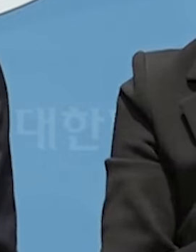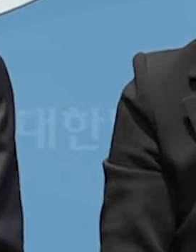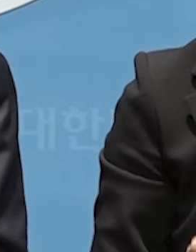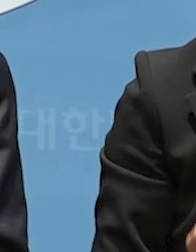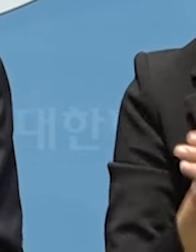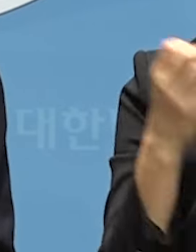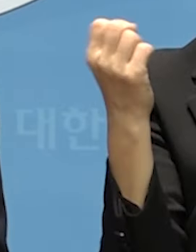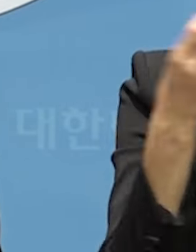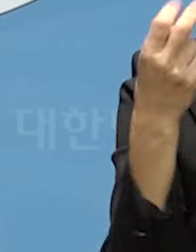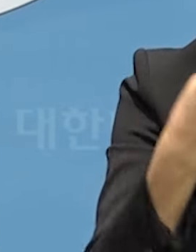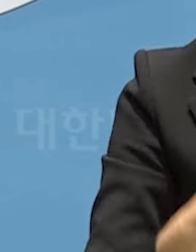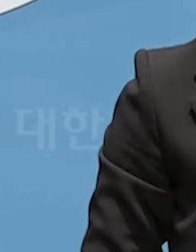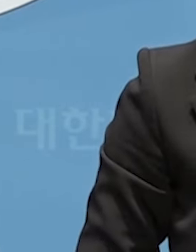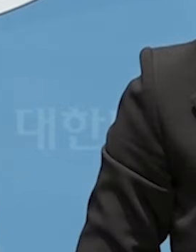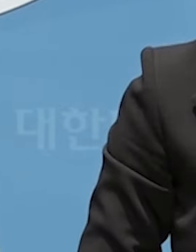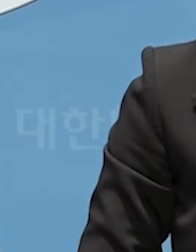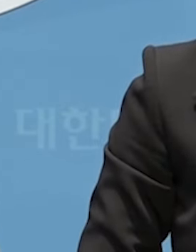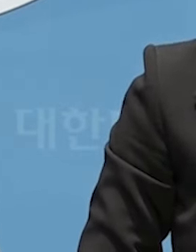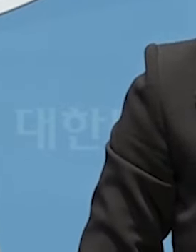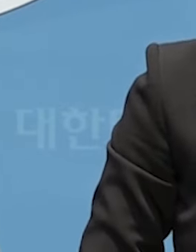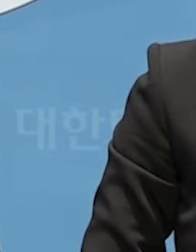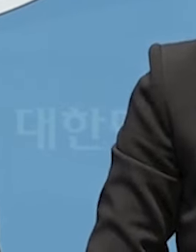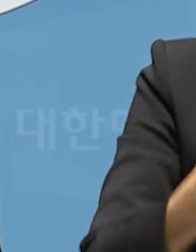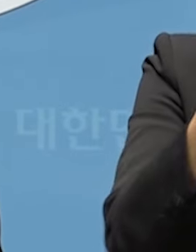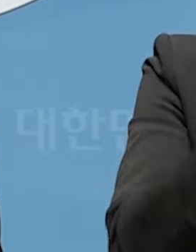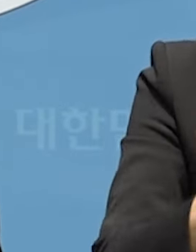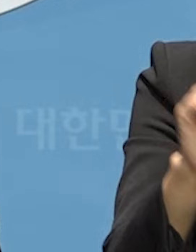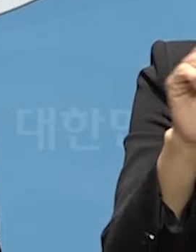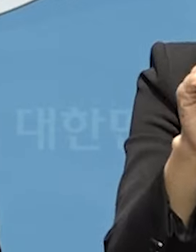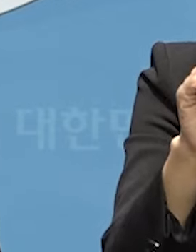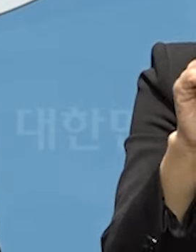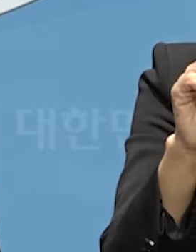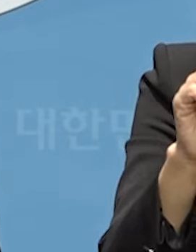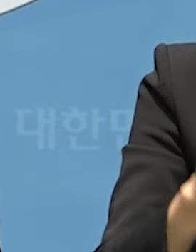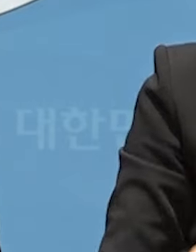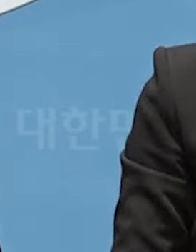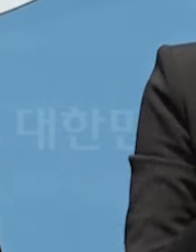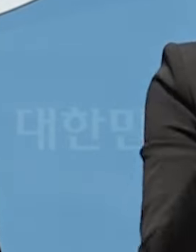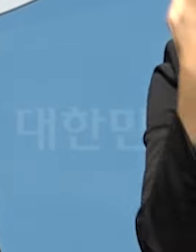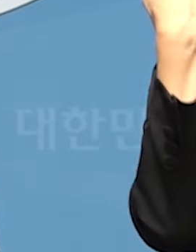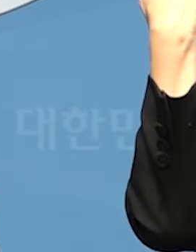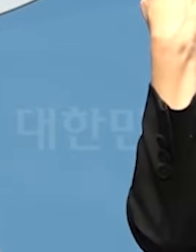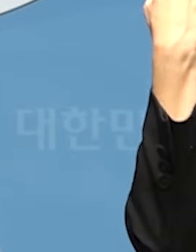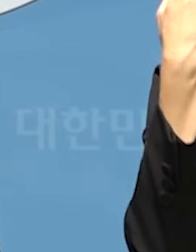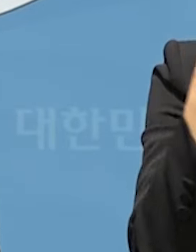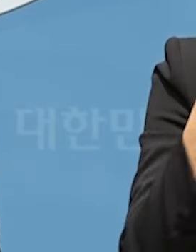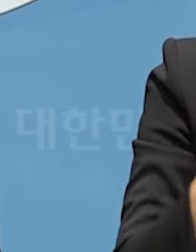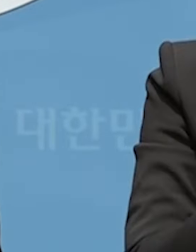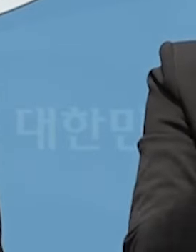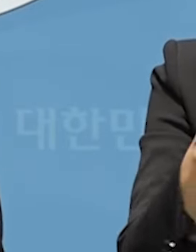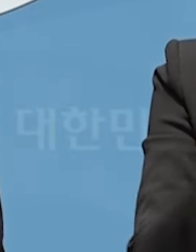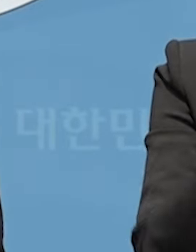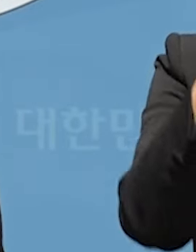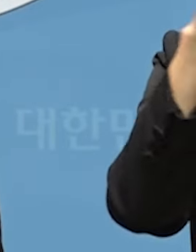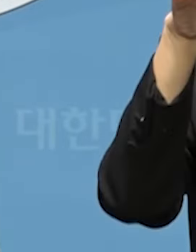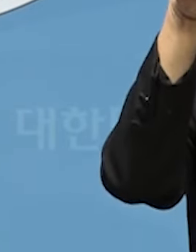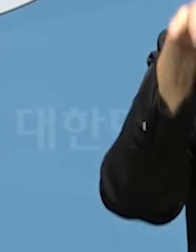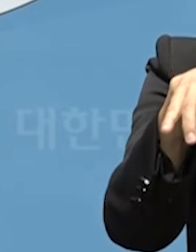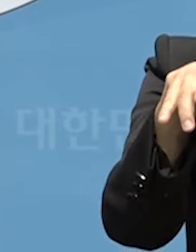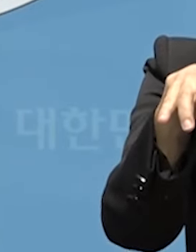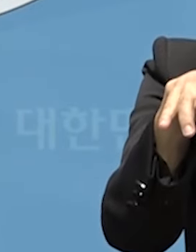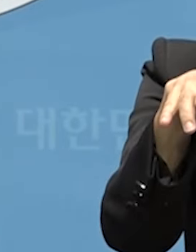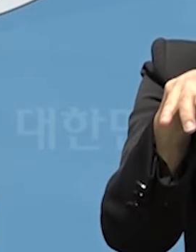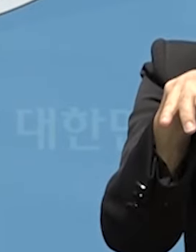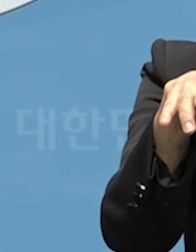있습니다 이러한 갈등의 대표적인 사례로는 지난해 경기 화성동탄 2신도시에